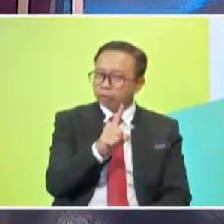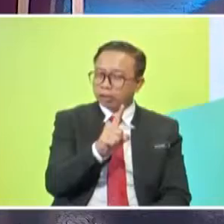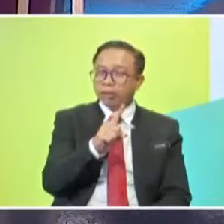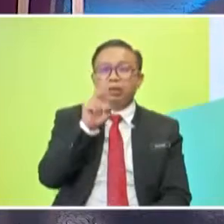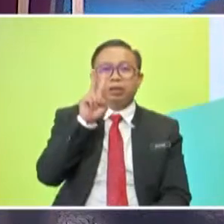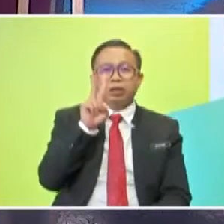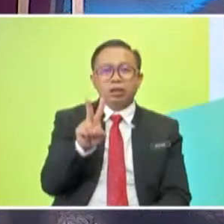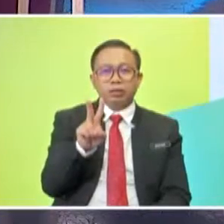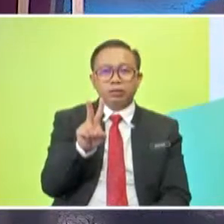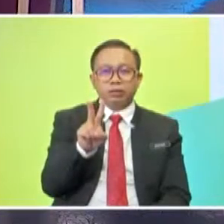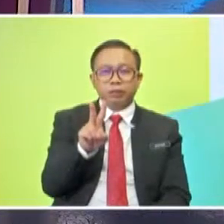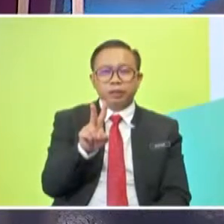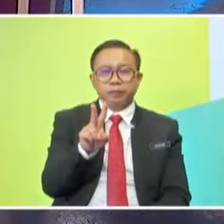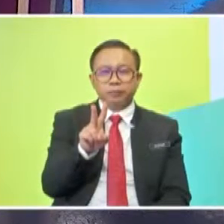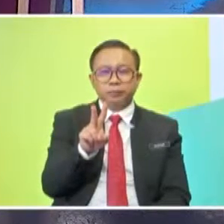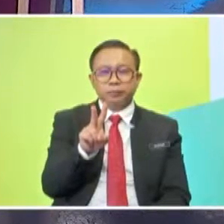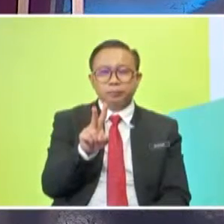blue Wheel